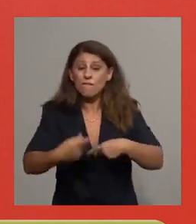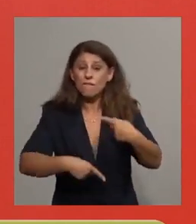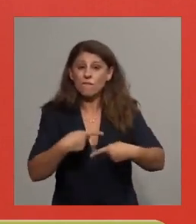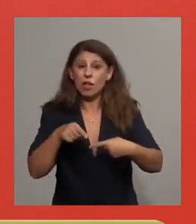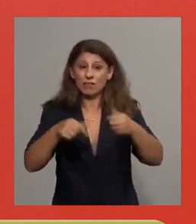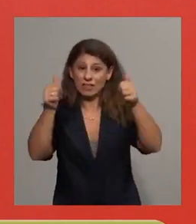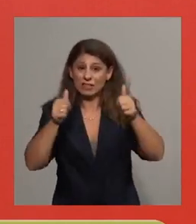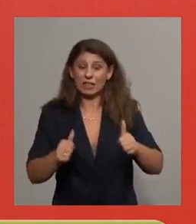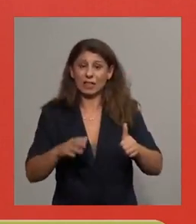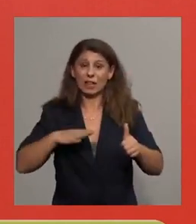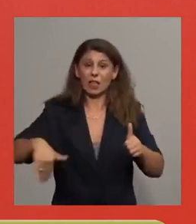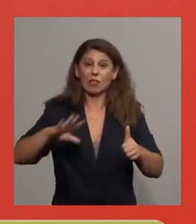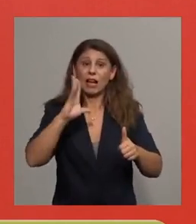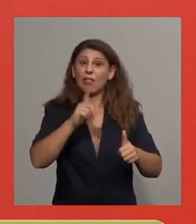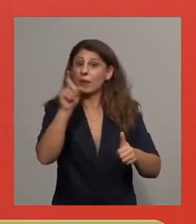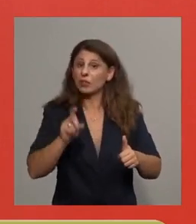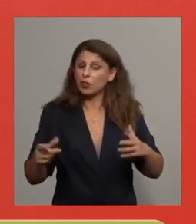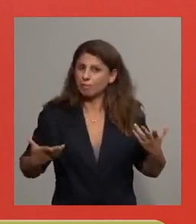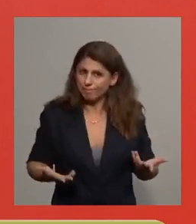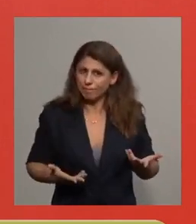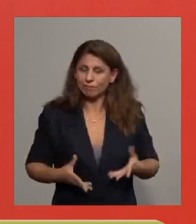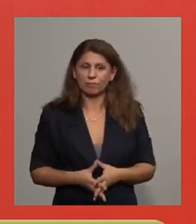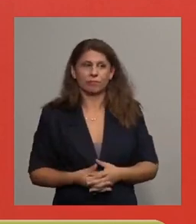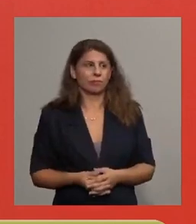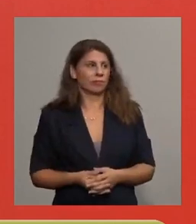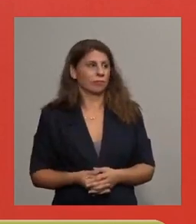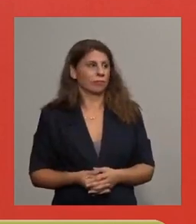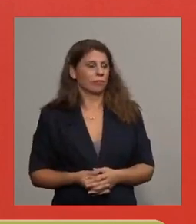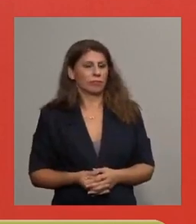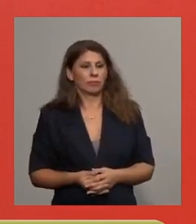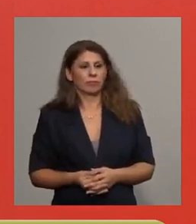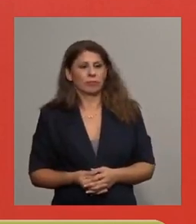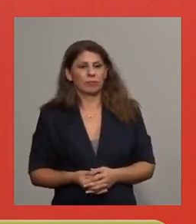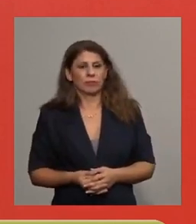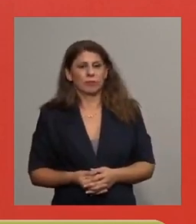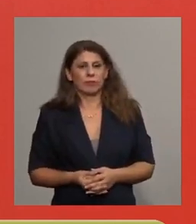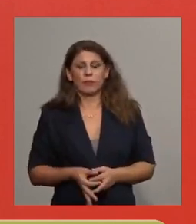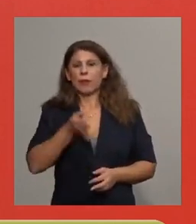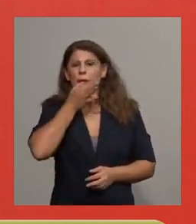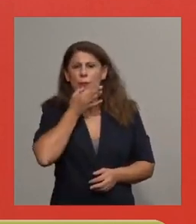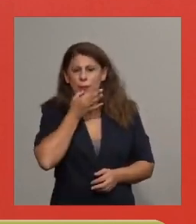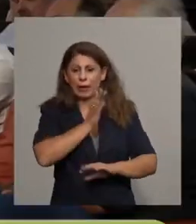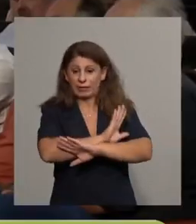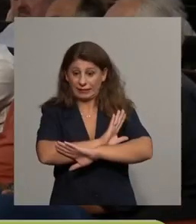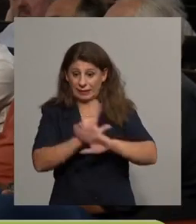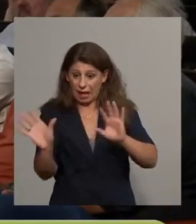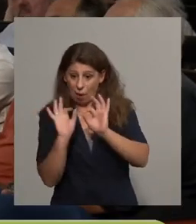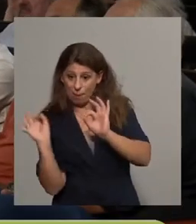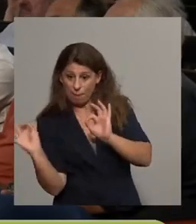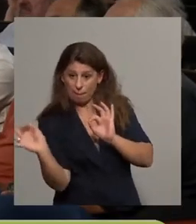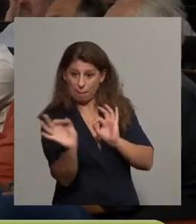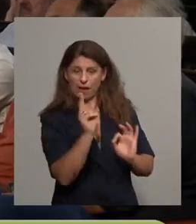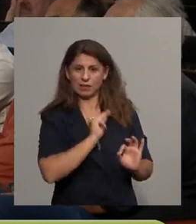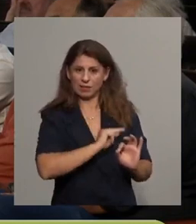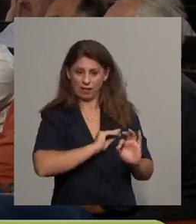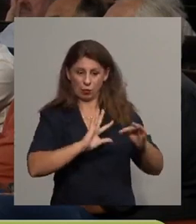τις εξαγγελίες στην καθημερινότητά του? Με το σφύριγμα της λήξης της πανδημίας προς όφελος